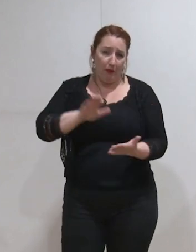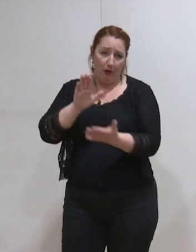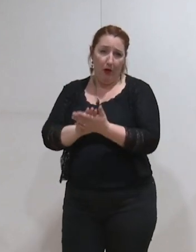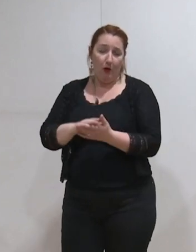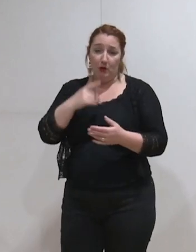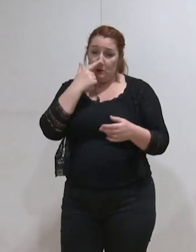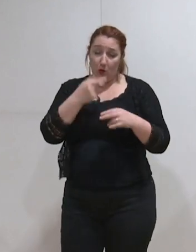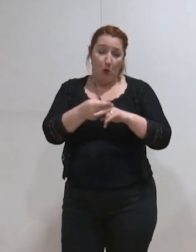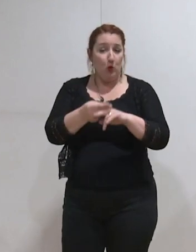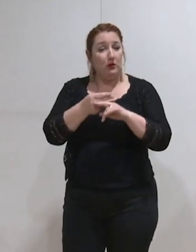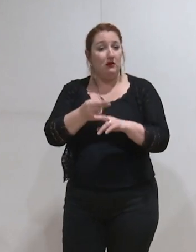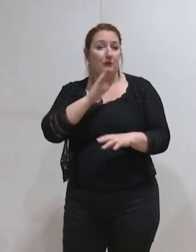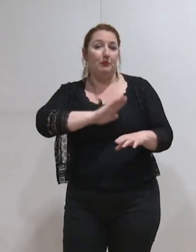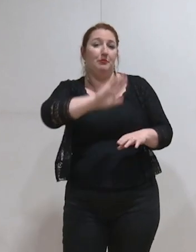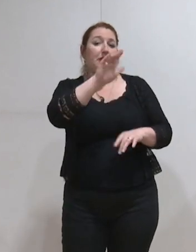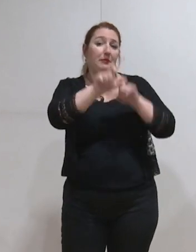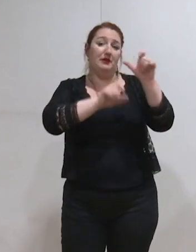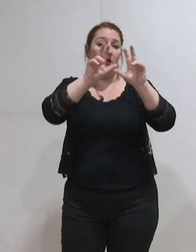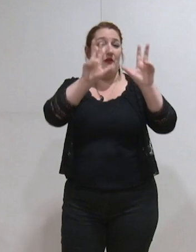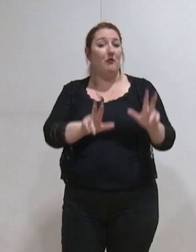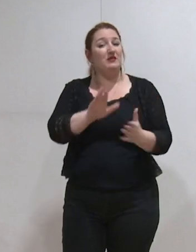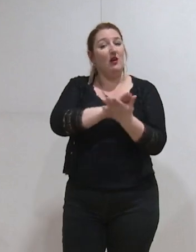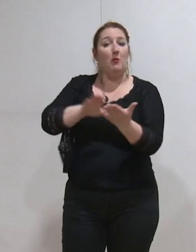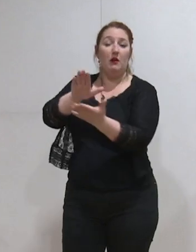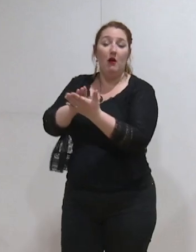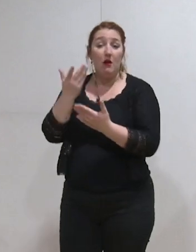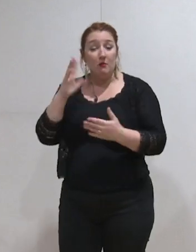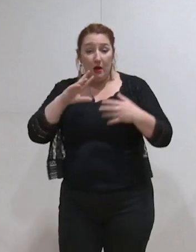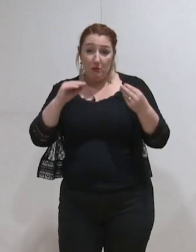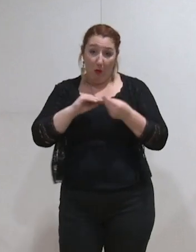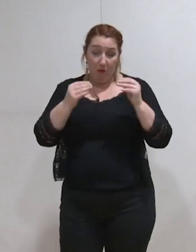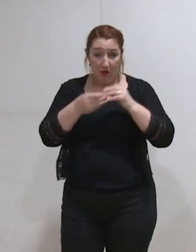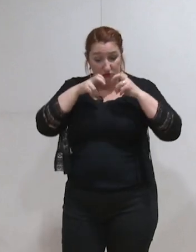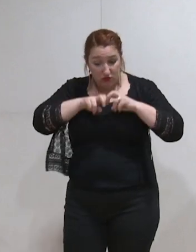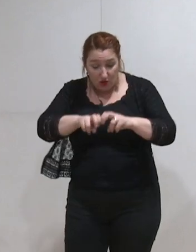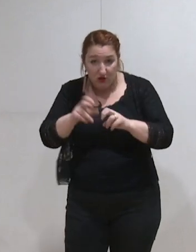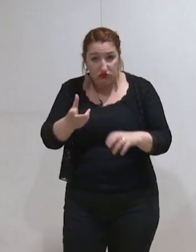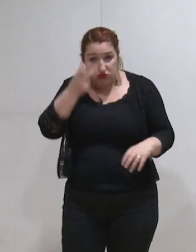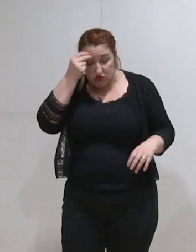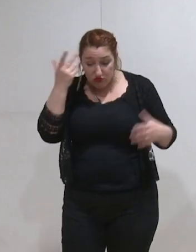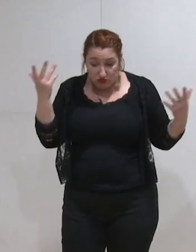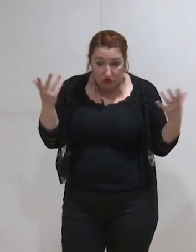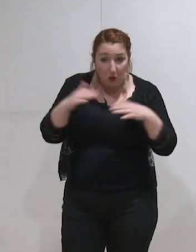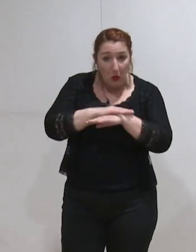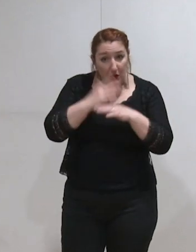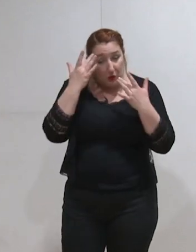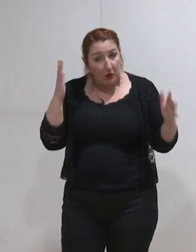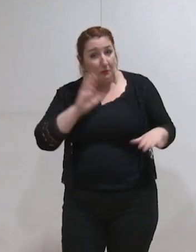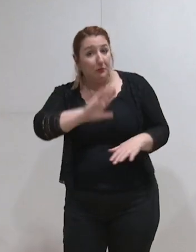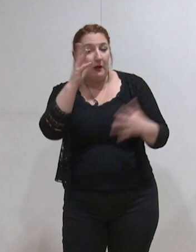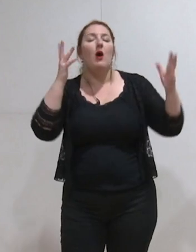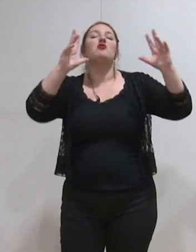l'outil privilégié des informaticiens aujourd'hui on cherche desésesérément à comprendre le contenu de votre politique culturelle je